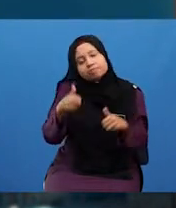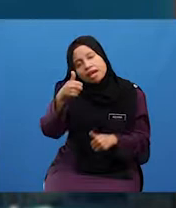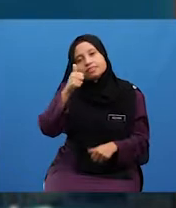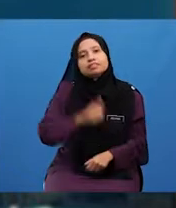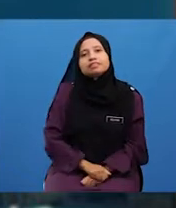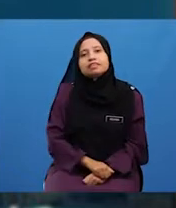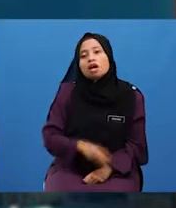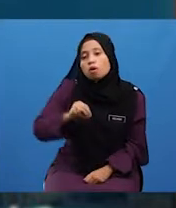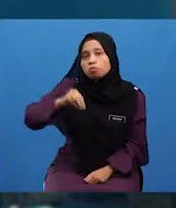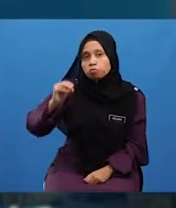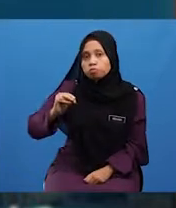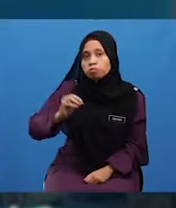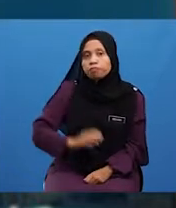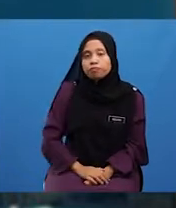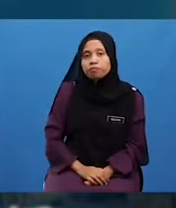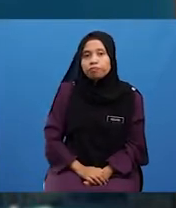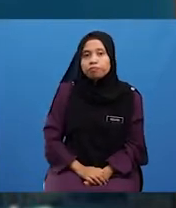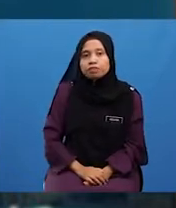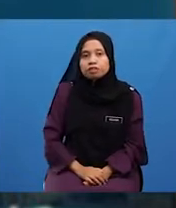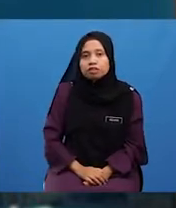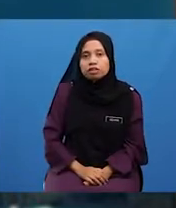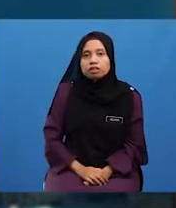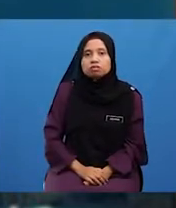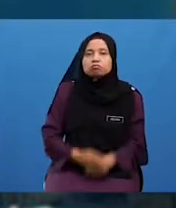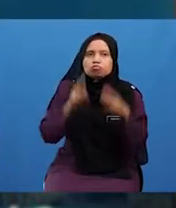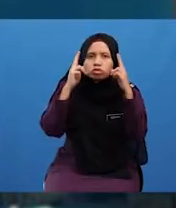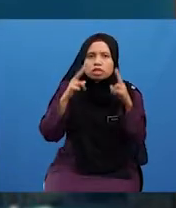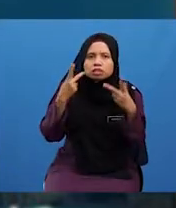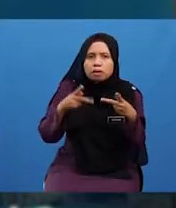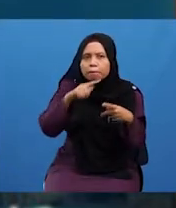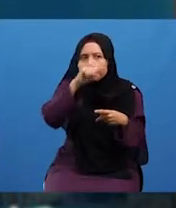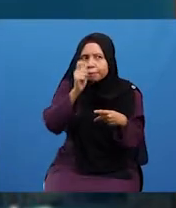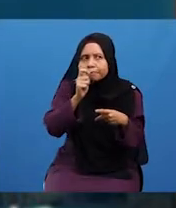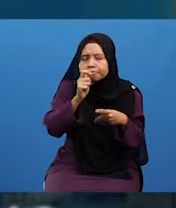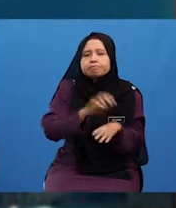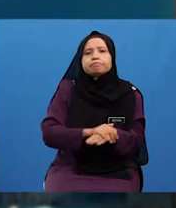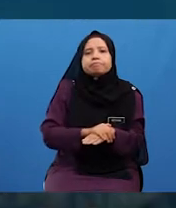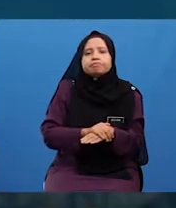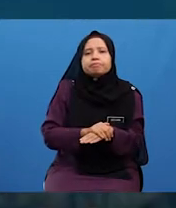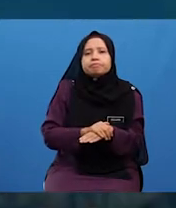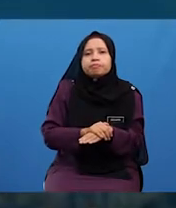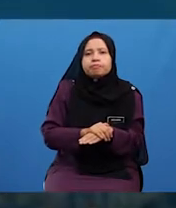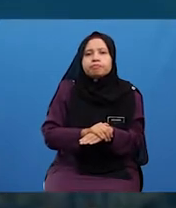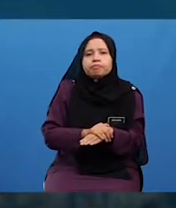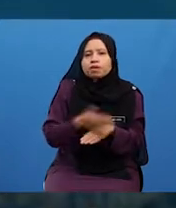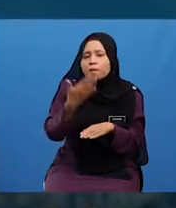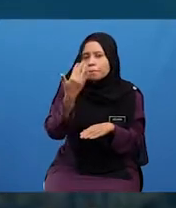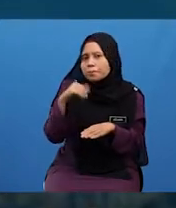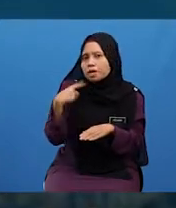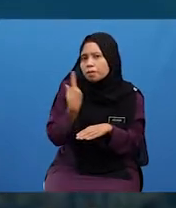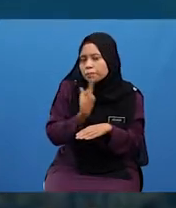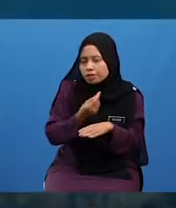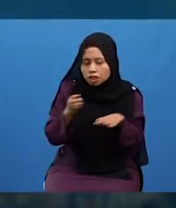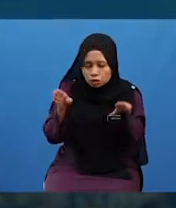Seronok. Murid-murid, Ustazah pernah ditanya beberapa soalan. Mengapakah